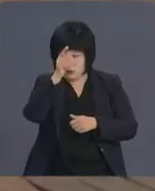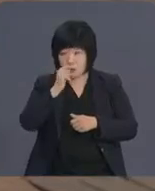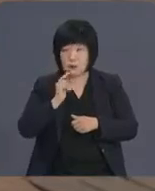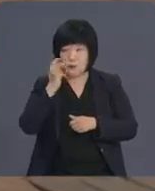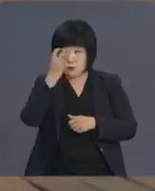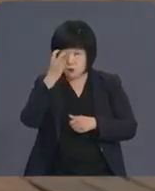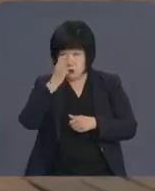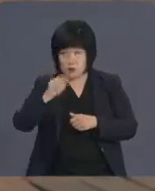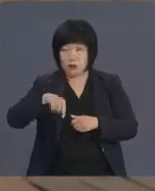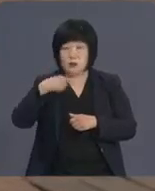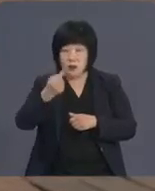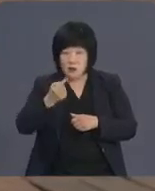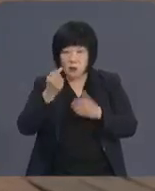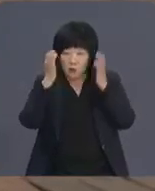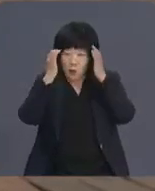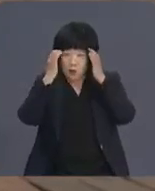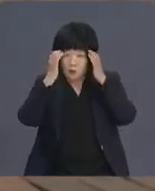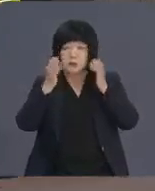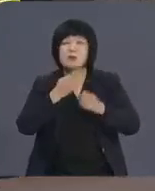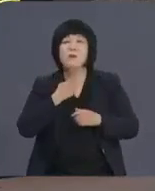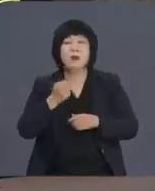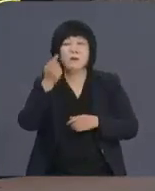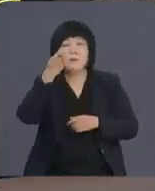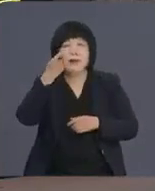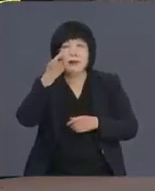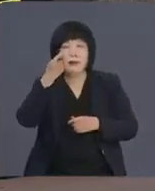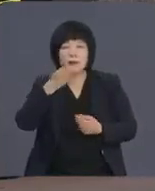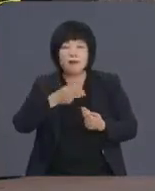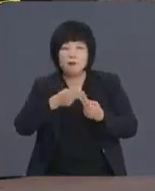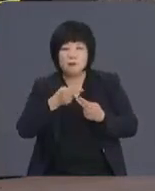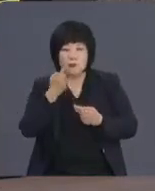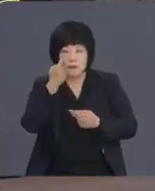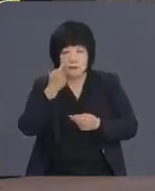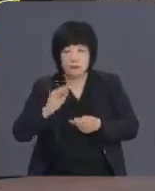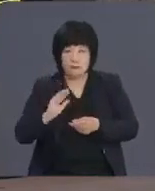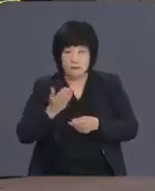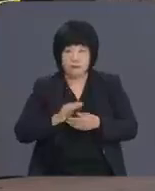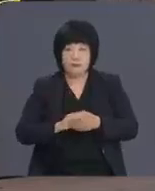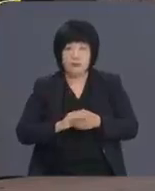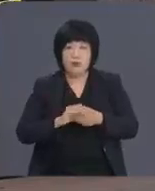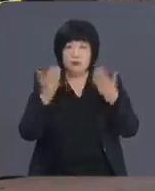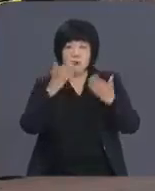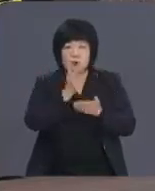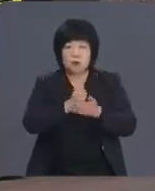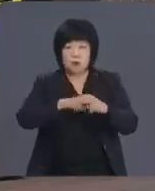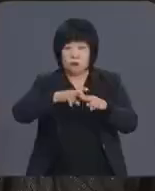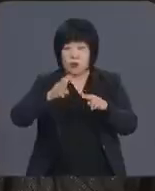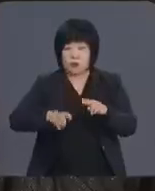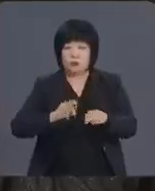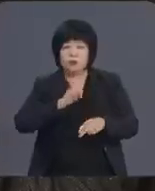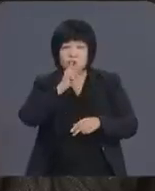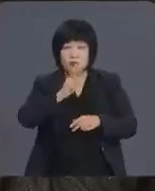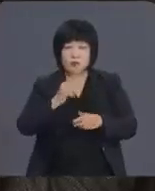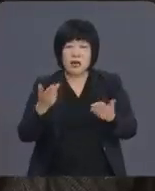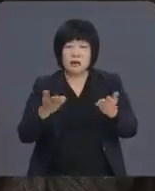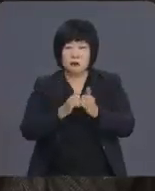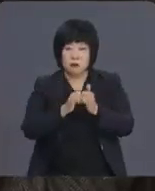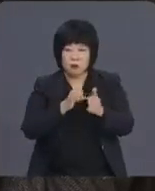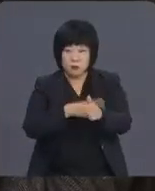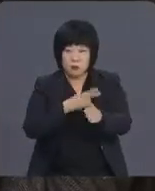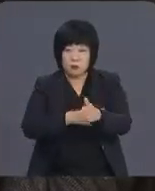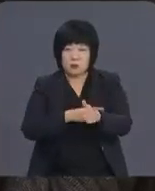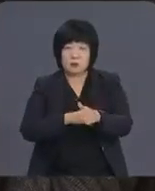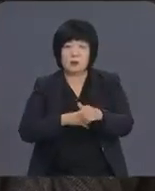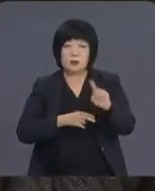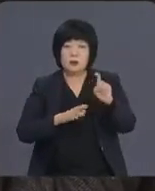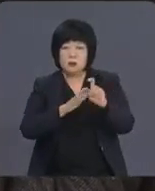그 한번 그 고통을 한번 맛봐라. 경성대는 총장 퇴진 운동을 주도한 교직원 10여 명을